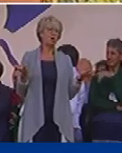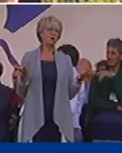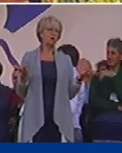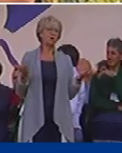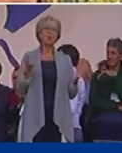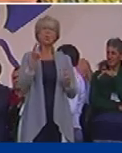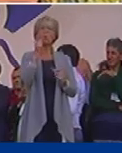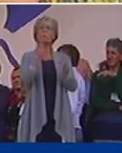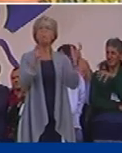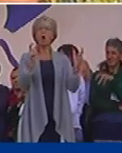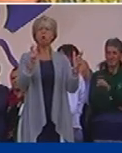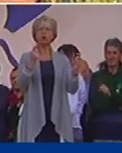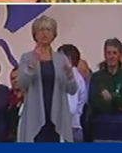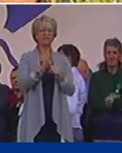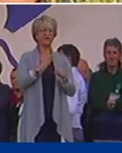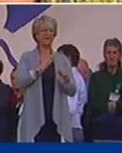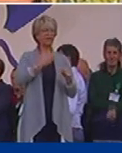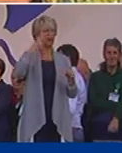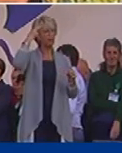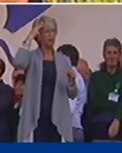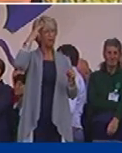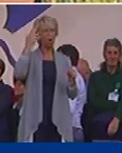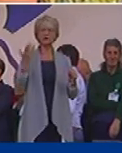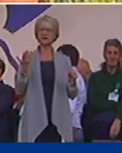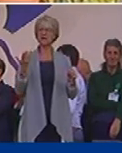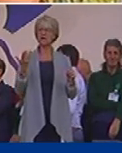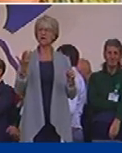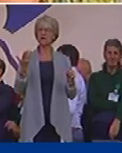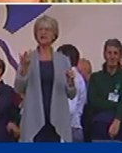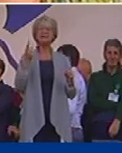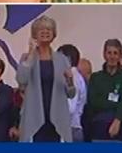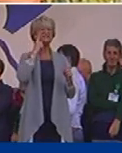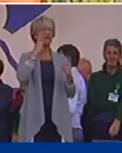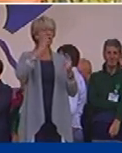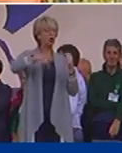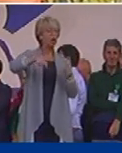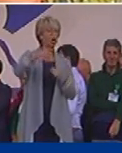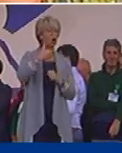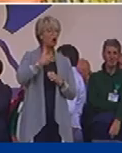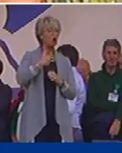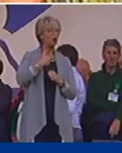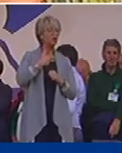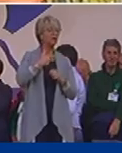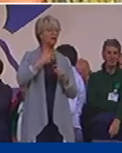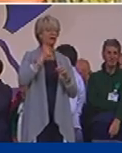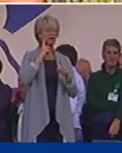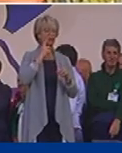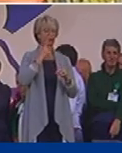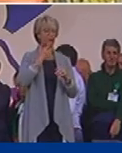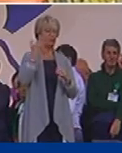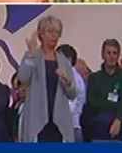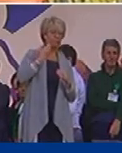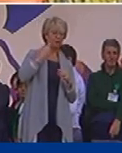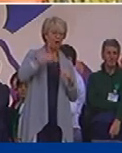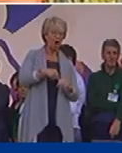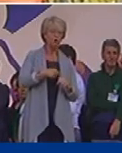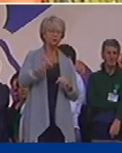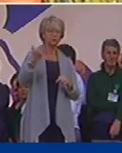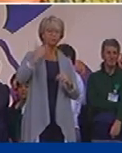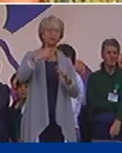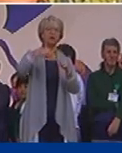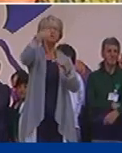un popolo deve avere memoria se stiamo pagando noi oggi e se pagheranno i nostri figli per i prossimi 20